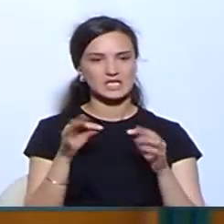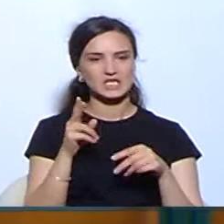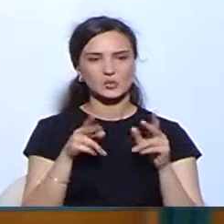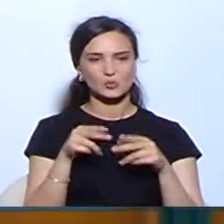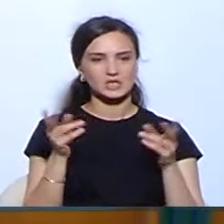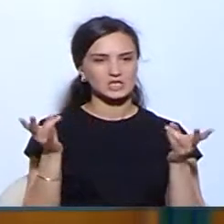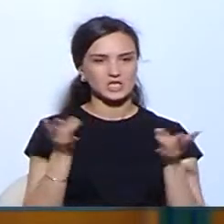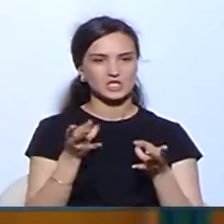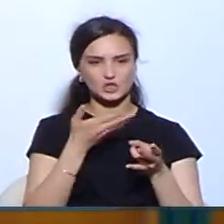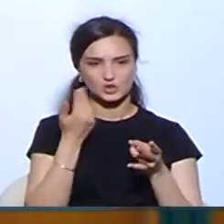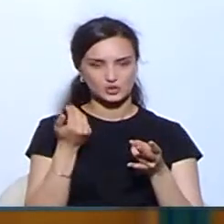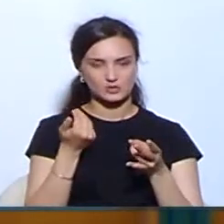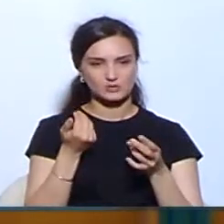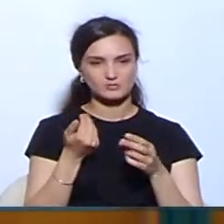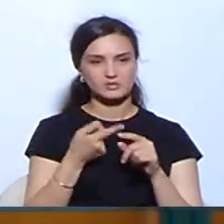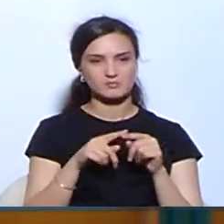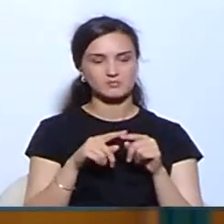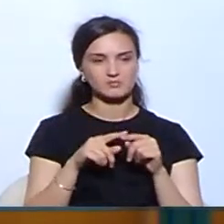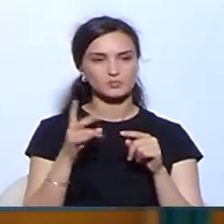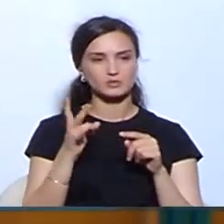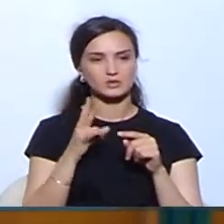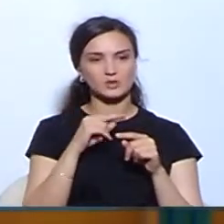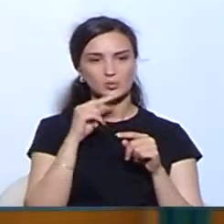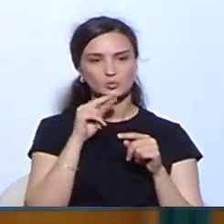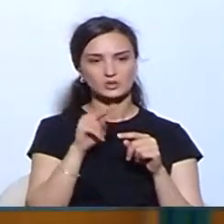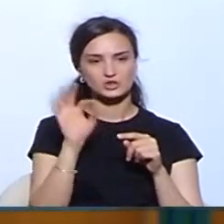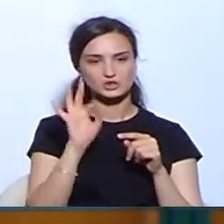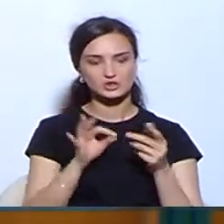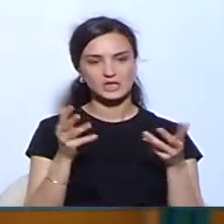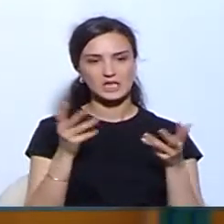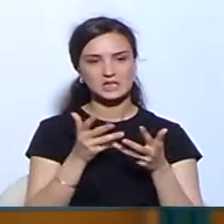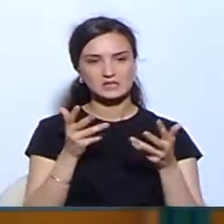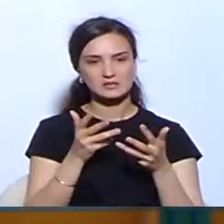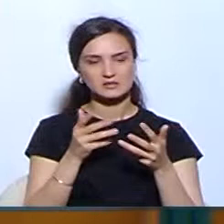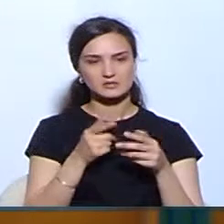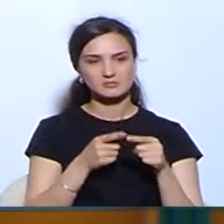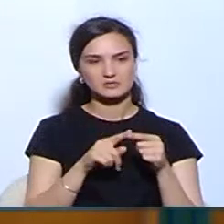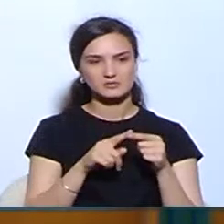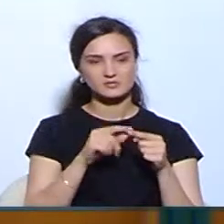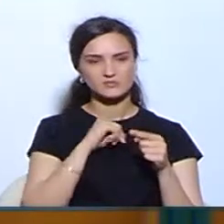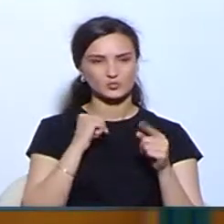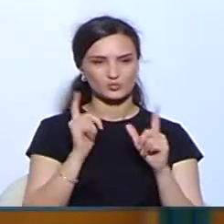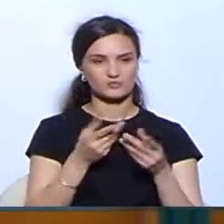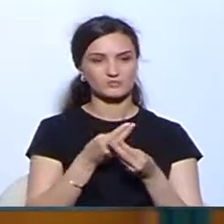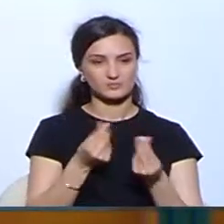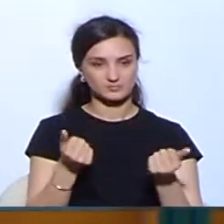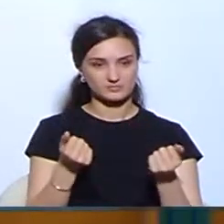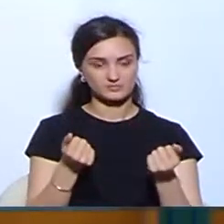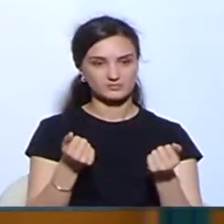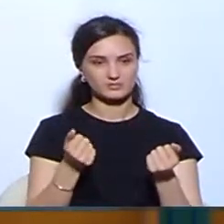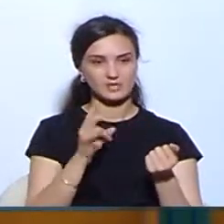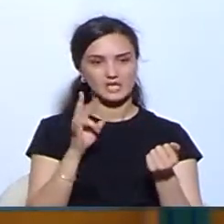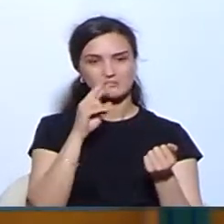ქირურგიული ჩარევაზე ამ შემთხვევაში არ არის საუბარი, უნდა დაუკვირდეთ ხშირად ამ ტიპის წარმონაქმნები თავად გაიწოვებიან, ან